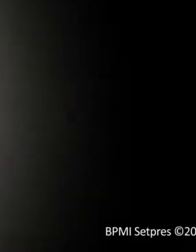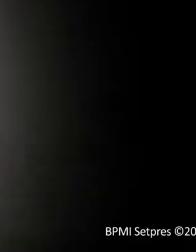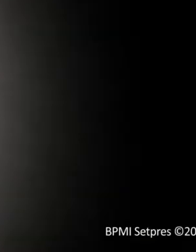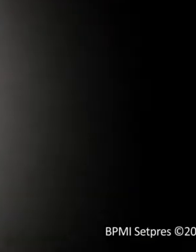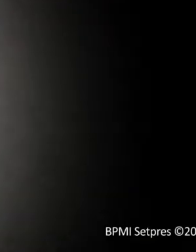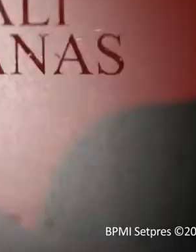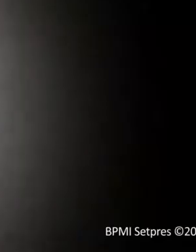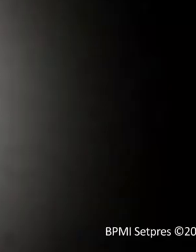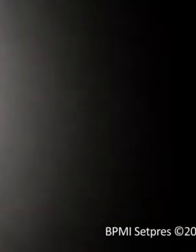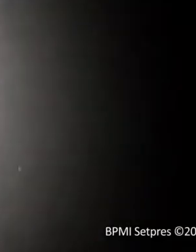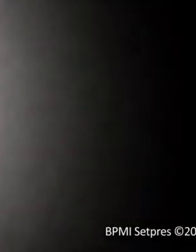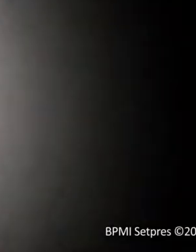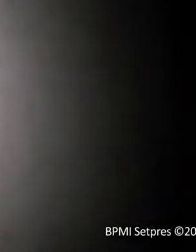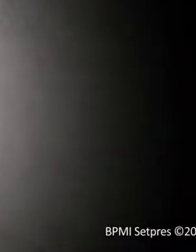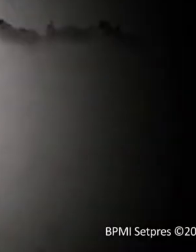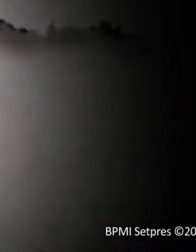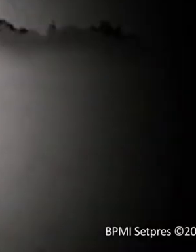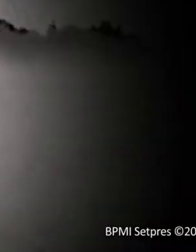badges0